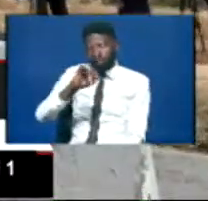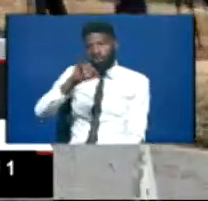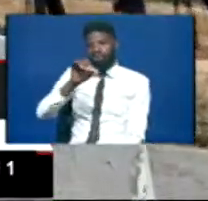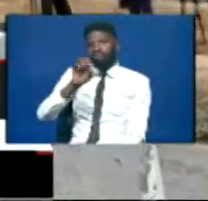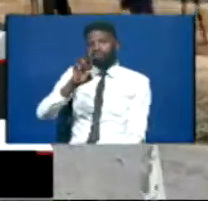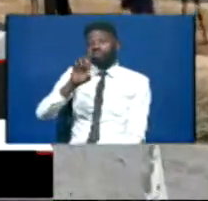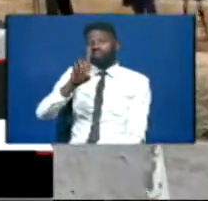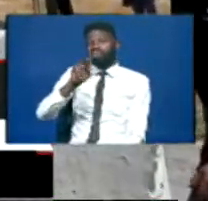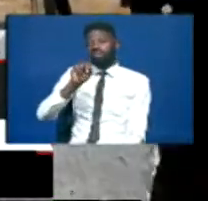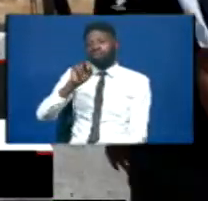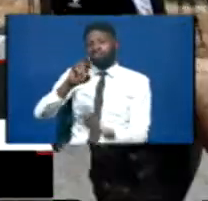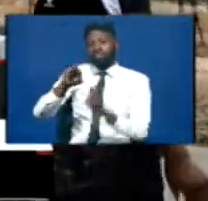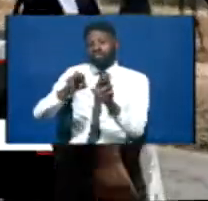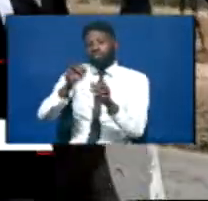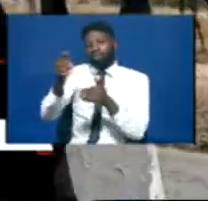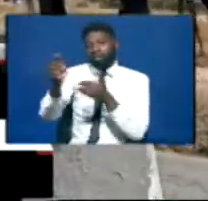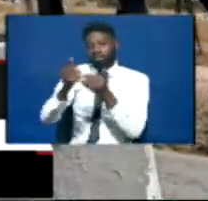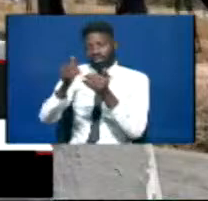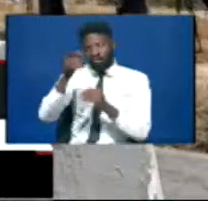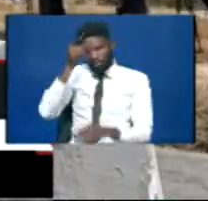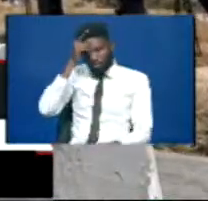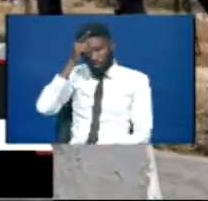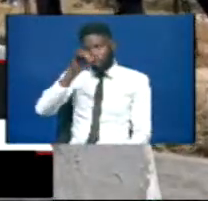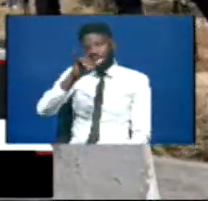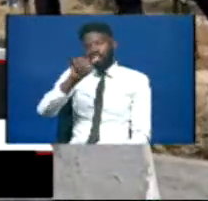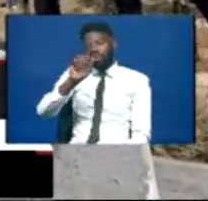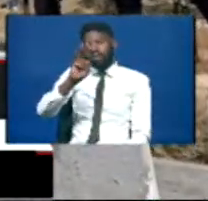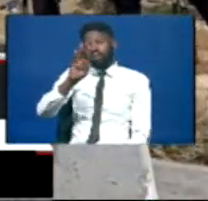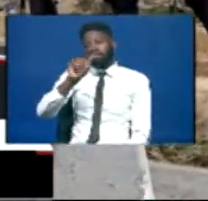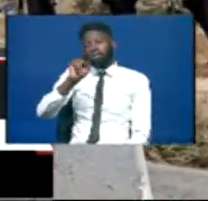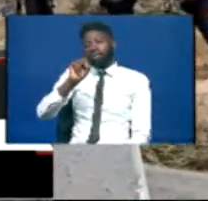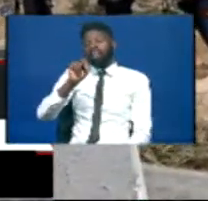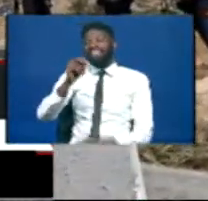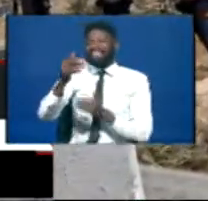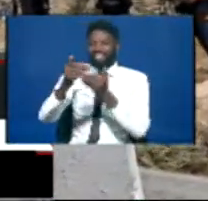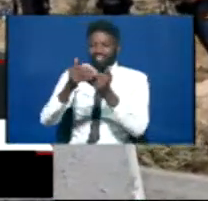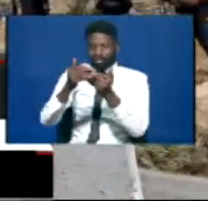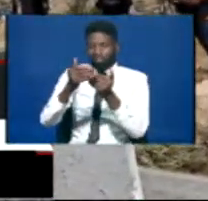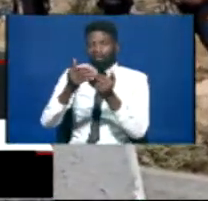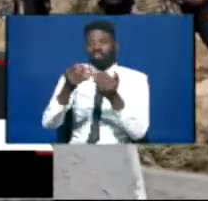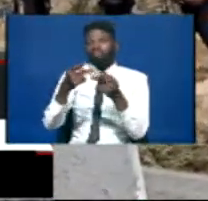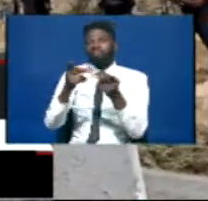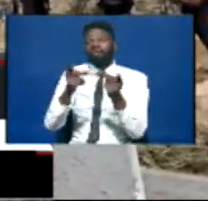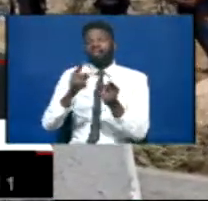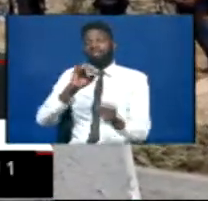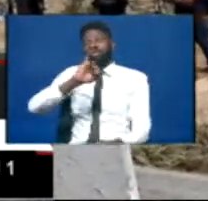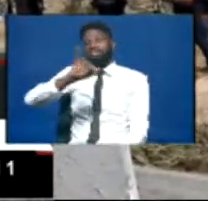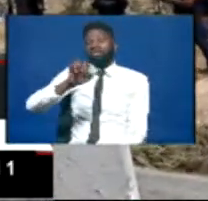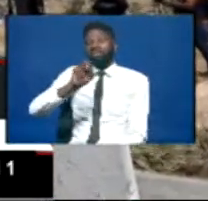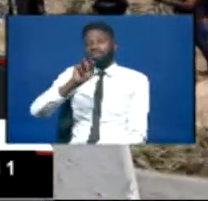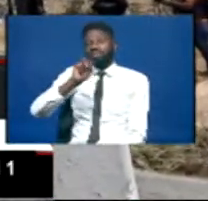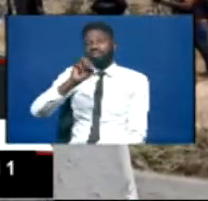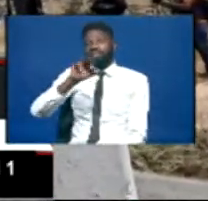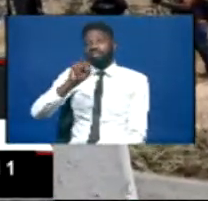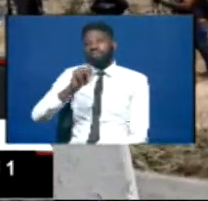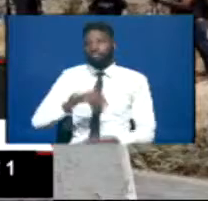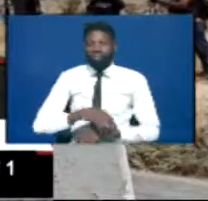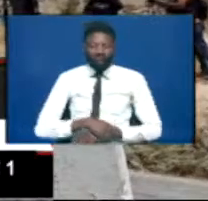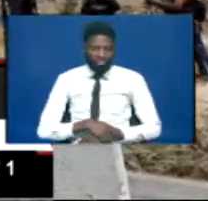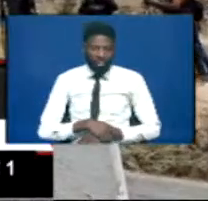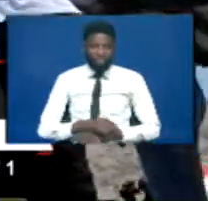katika kijiji cha Yabad karibu na Jenin. Wizara ya nchi za kigeni ya